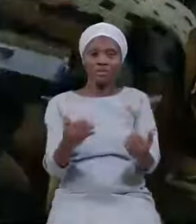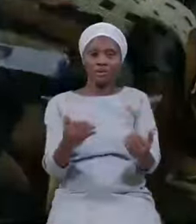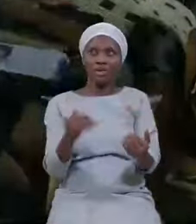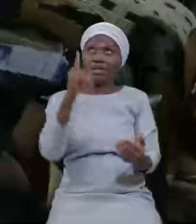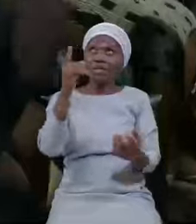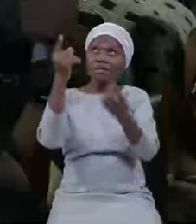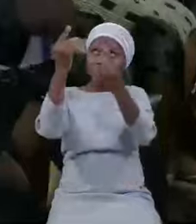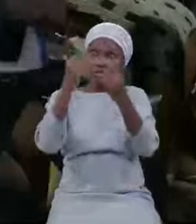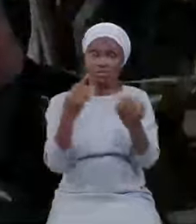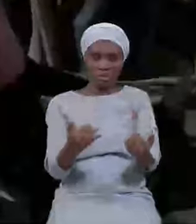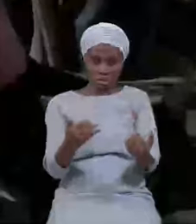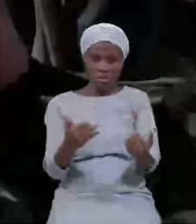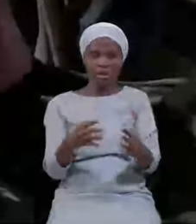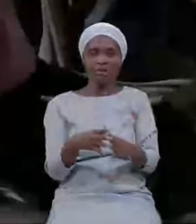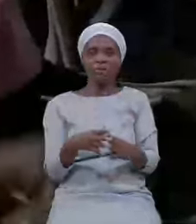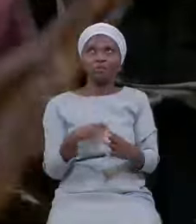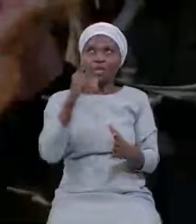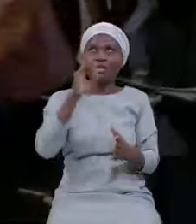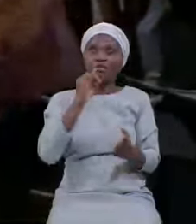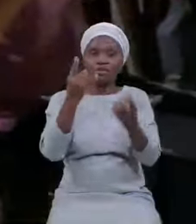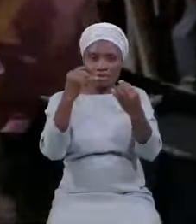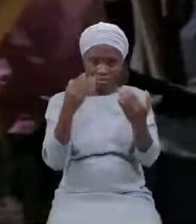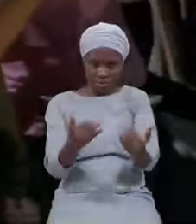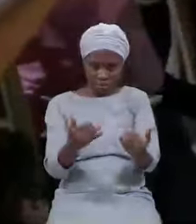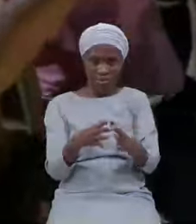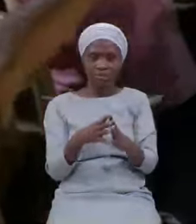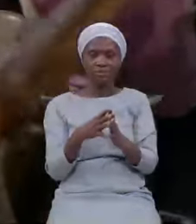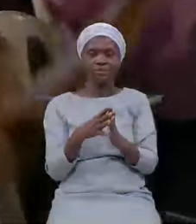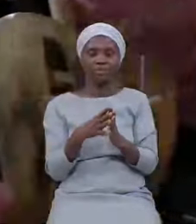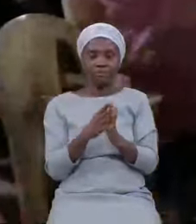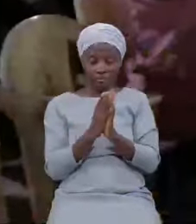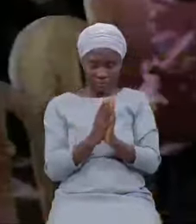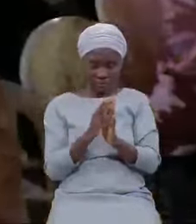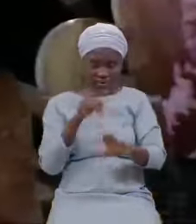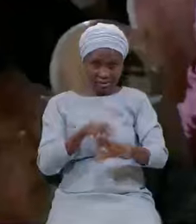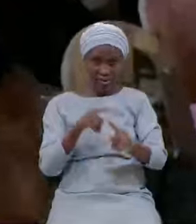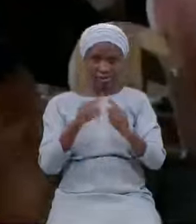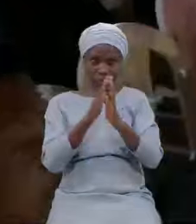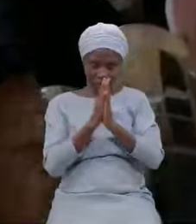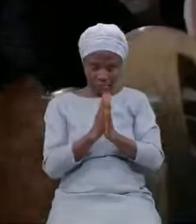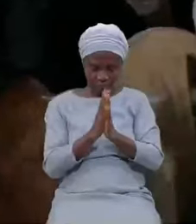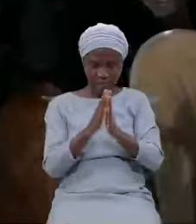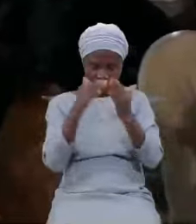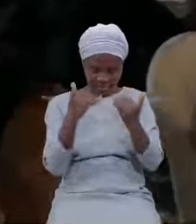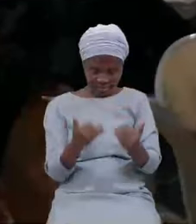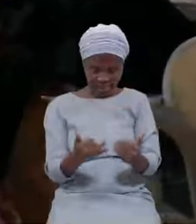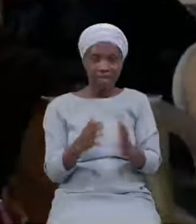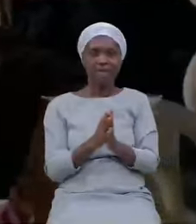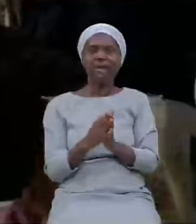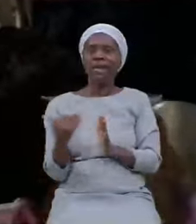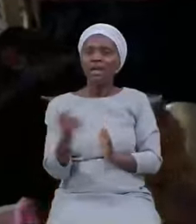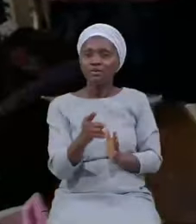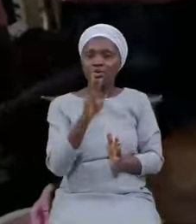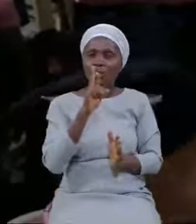même. La tête baissée, les yeux fermés, partout tu es. La